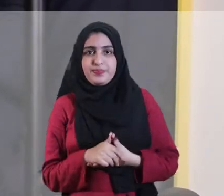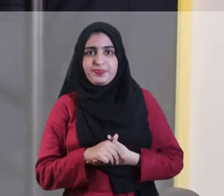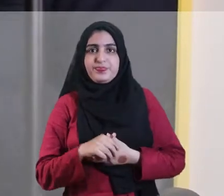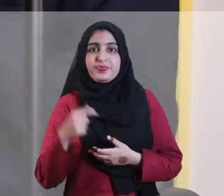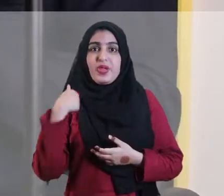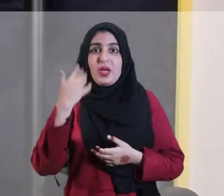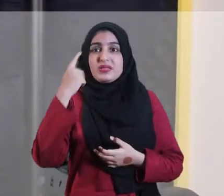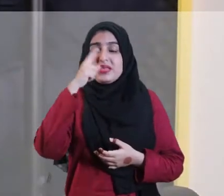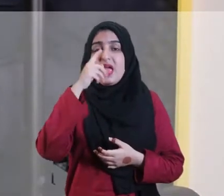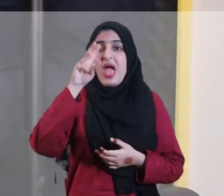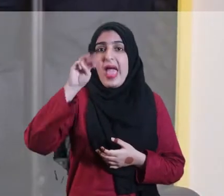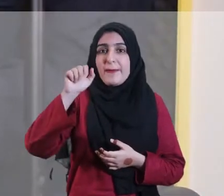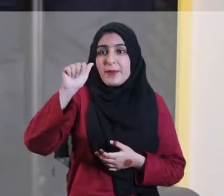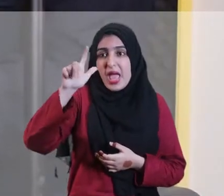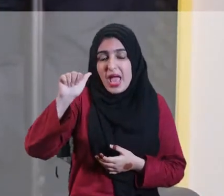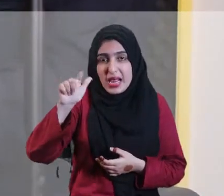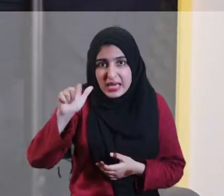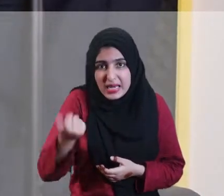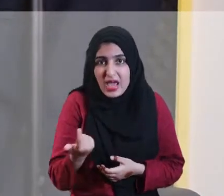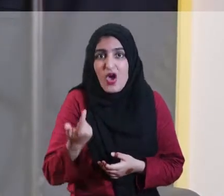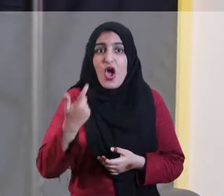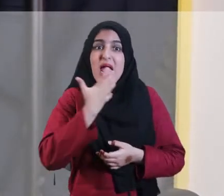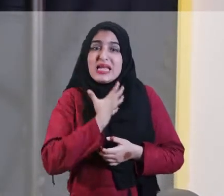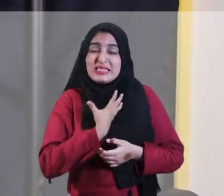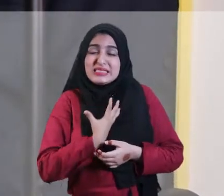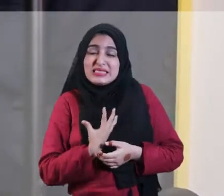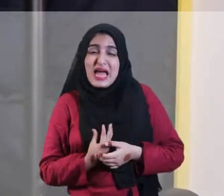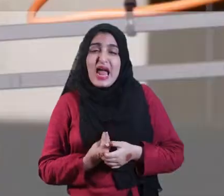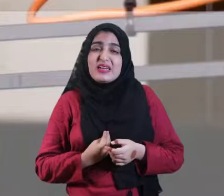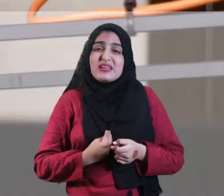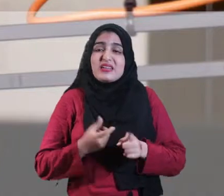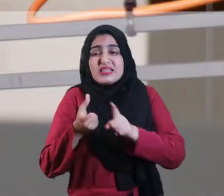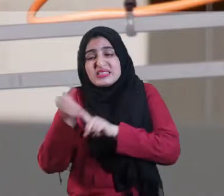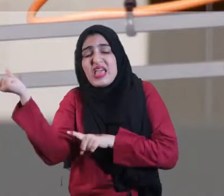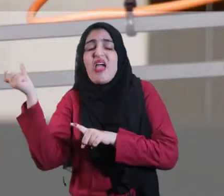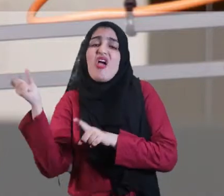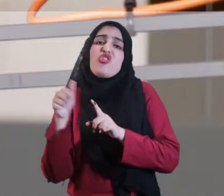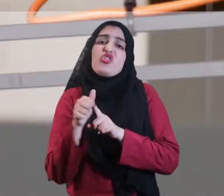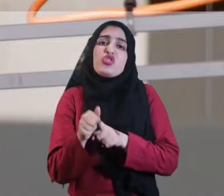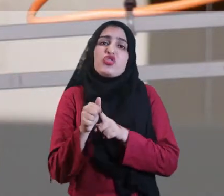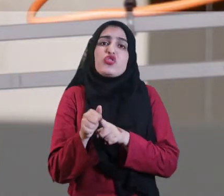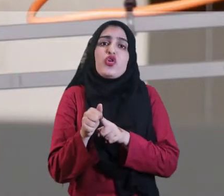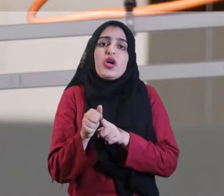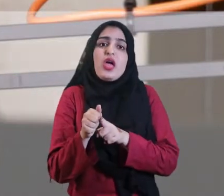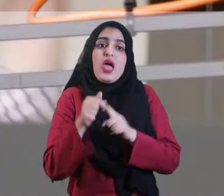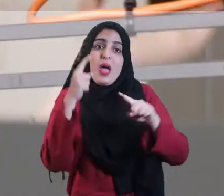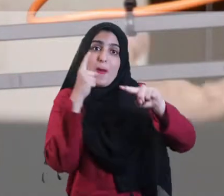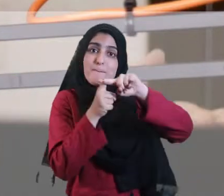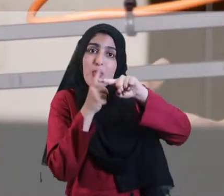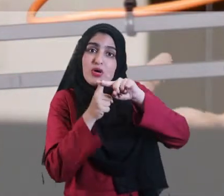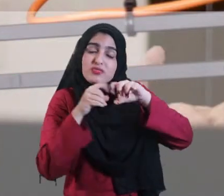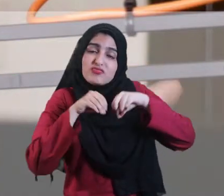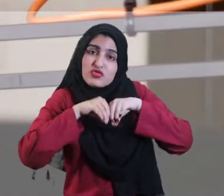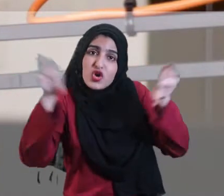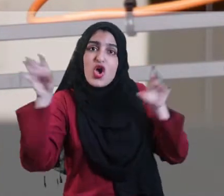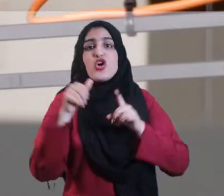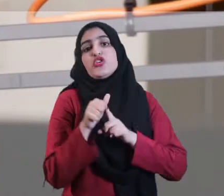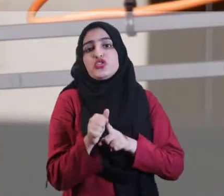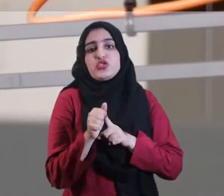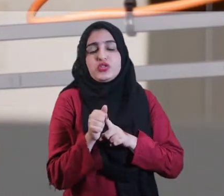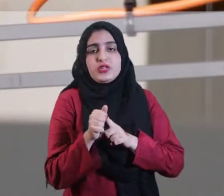मिला है यह हमारा like और Share